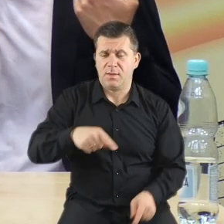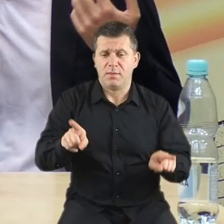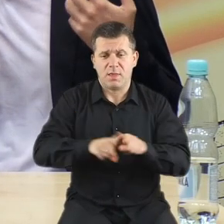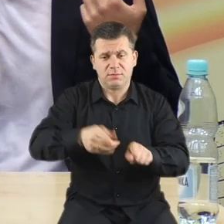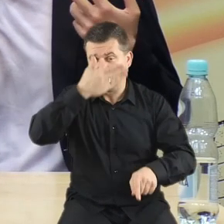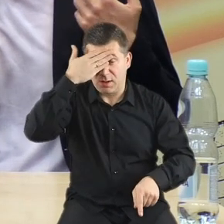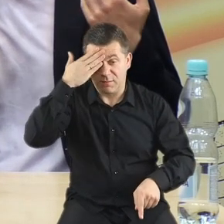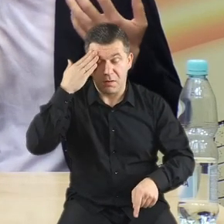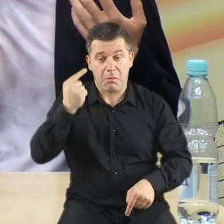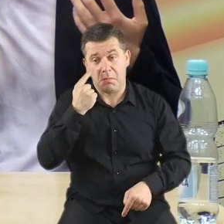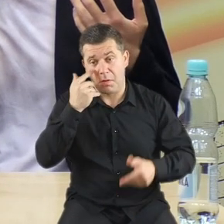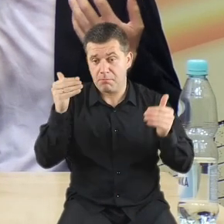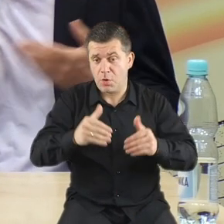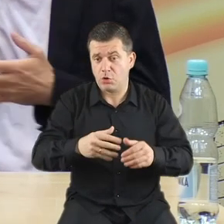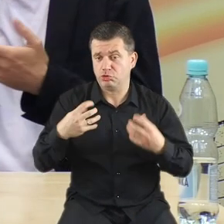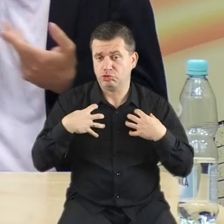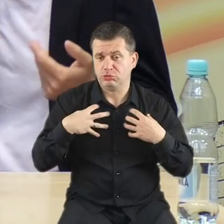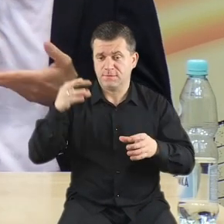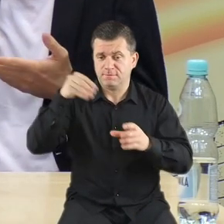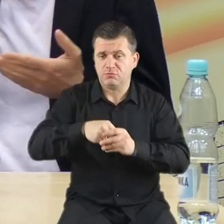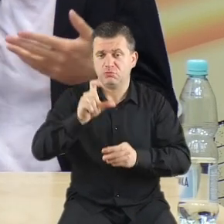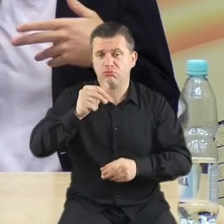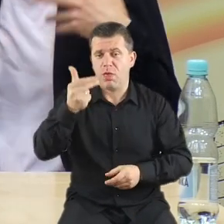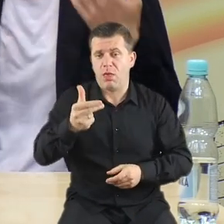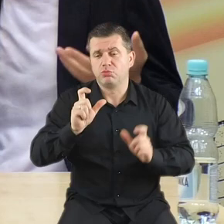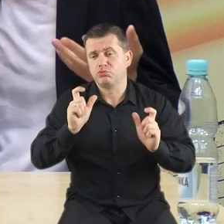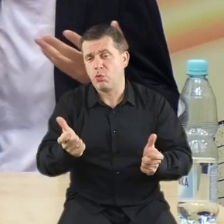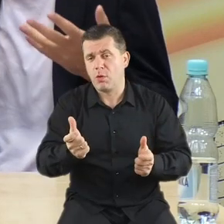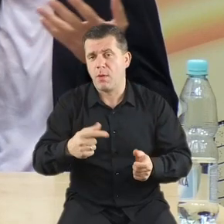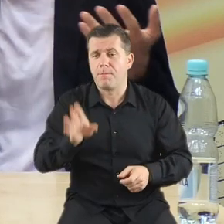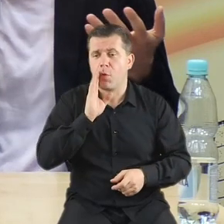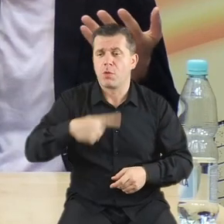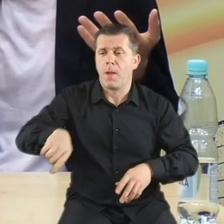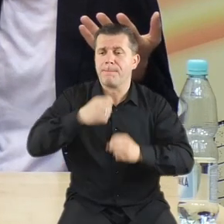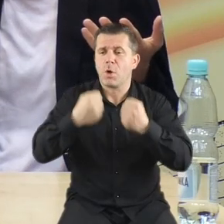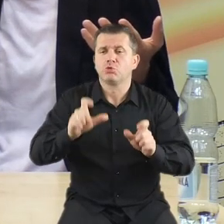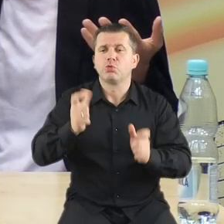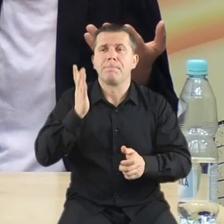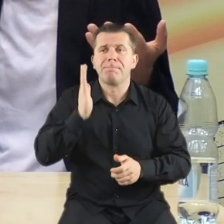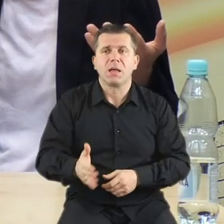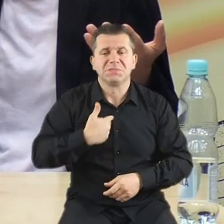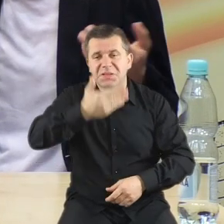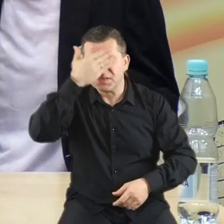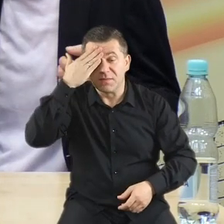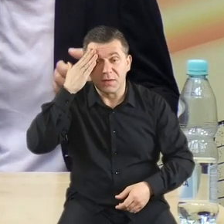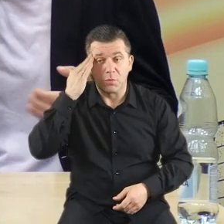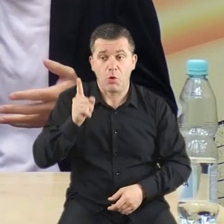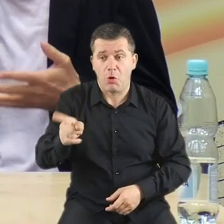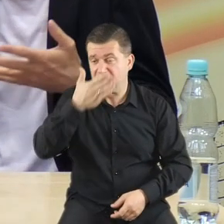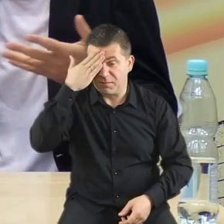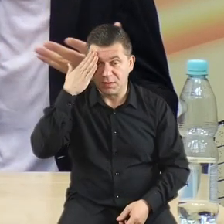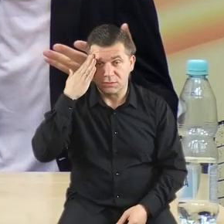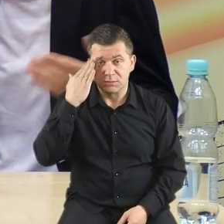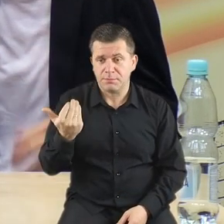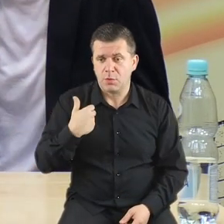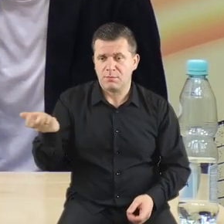ale być może żyjemy w cieniu czegoś. Tak jak moi bohaterowie, co nadchodzi, ale o tym nie wiemy. Oni też nie wiedzieli. No i przyszła pandemia,